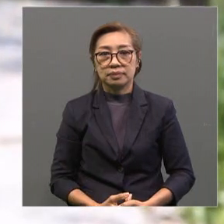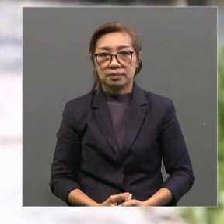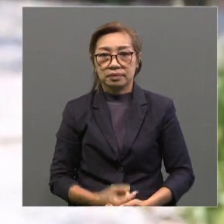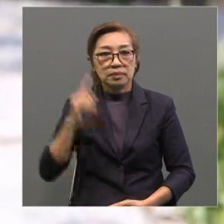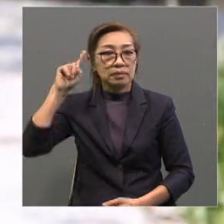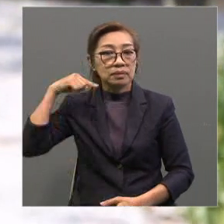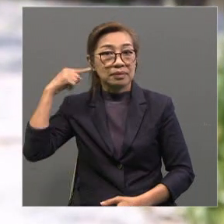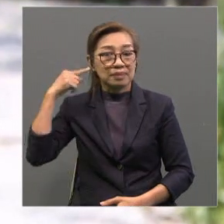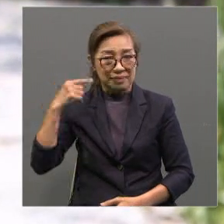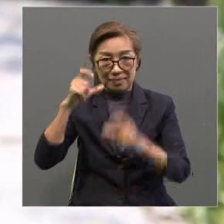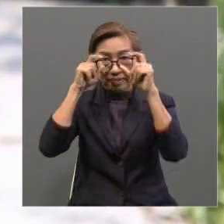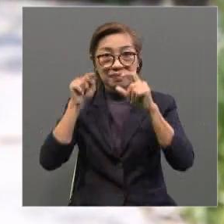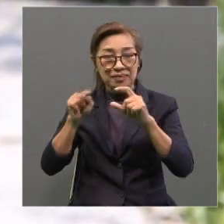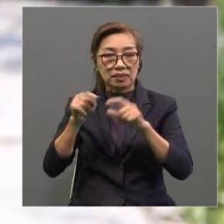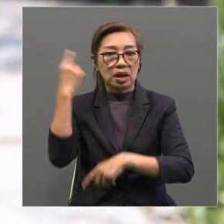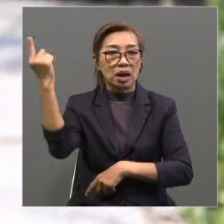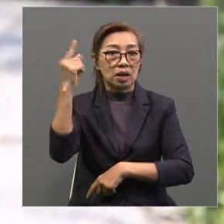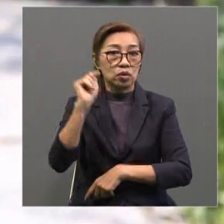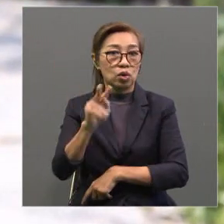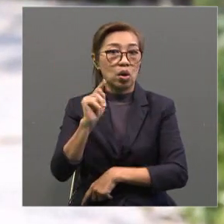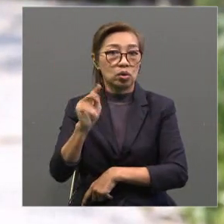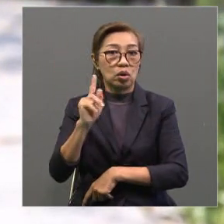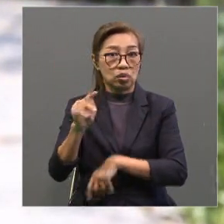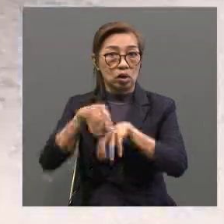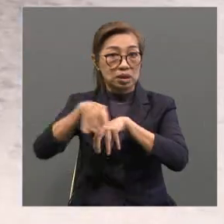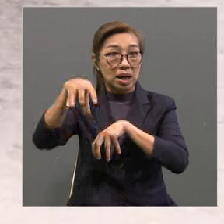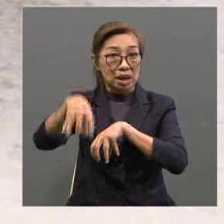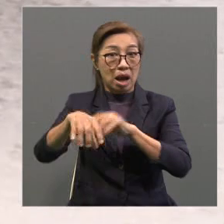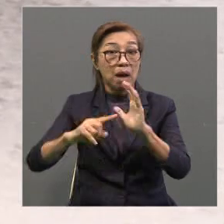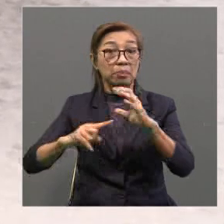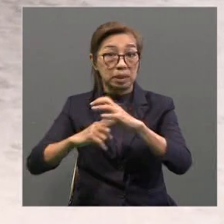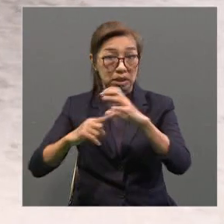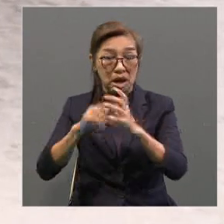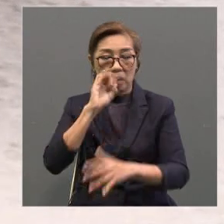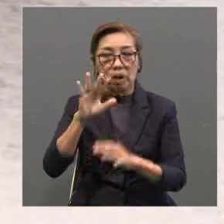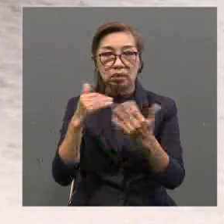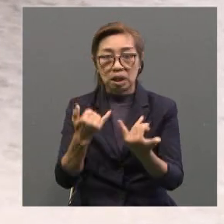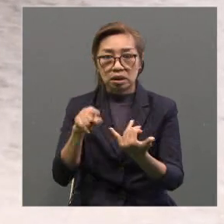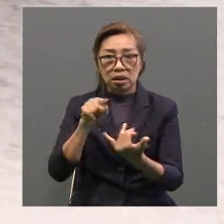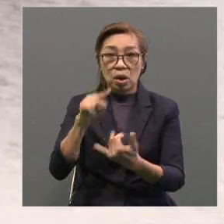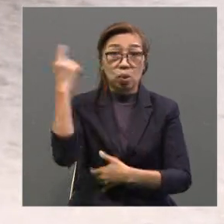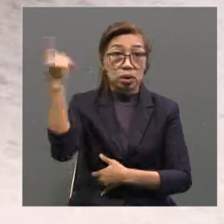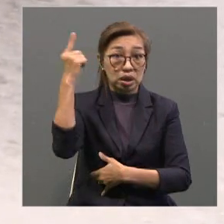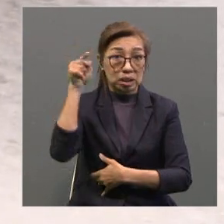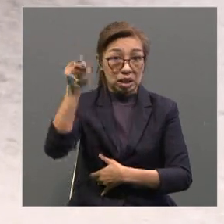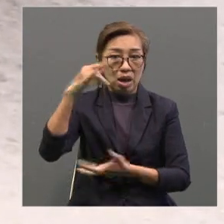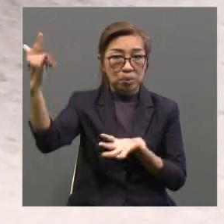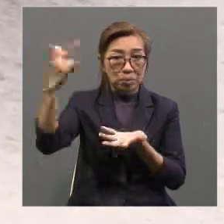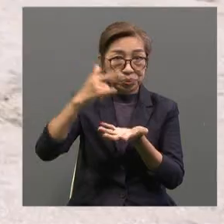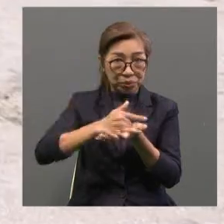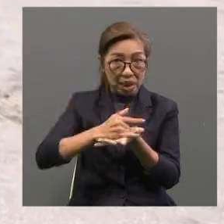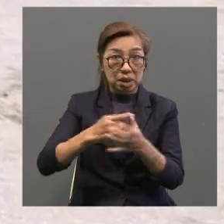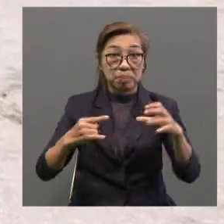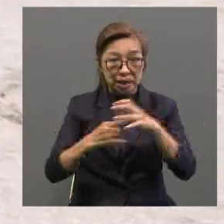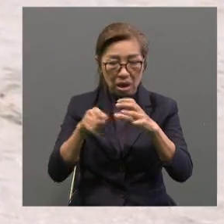างสาวอนุมาวงใหญ่ผู้อำนวยการการท่องเที่ยวแห่งประเทศไทยสำนักงานพัทยาก็บอกด้วยนะครับว่าตอนนี้ตัวเลขนักท่องเที่ยวที่เดินทางเข้ามาในพัทย